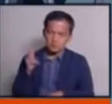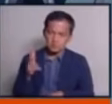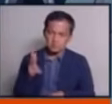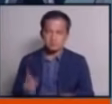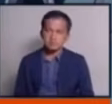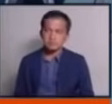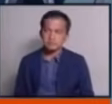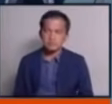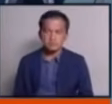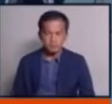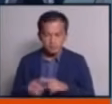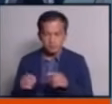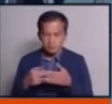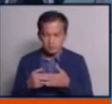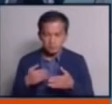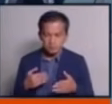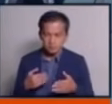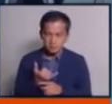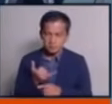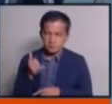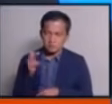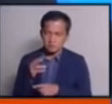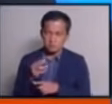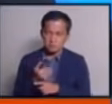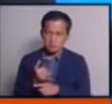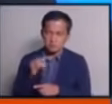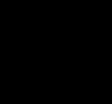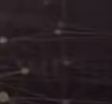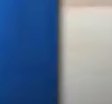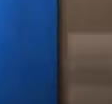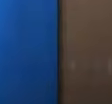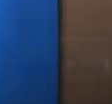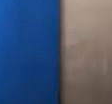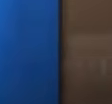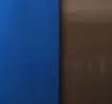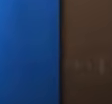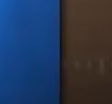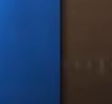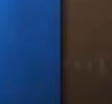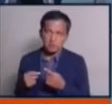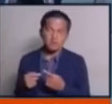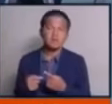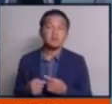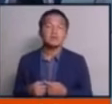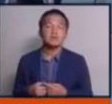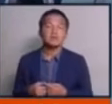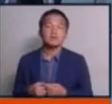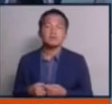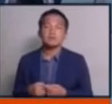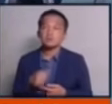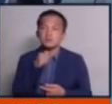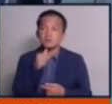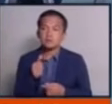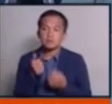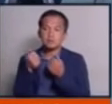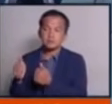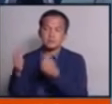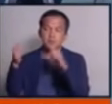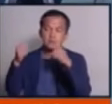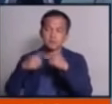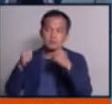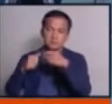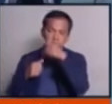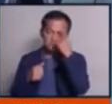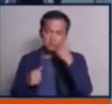this coming. Pero bago dumating ang July 30, May 8, okay, sinabi nitong Joel Gallardo, ito yung isang pamangkin, opo, hindi siya tutupad sa kasunduan